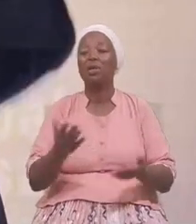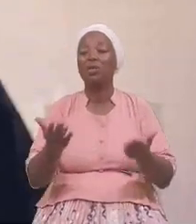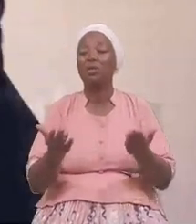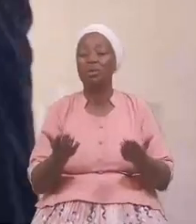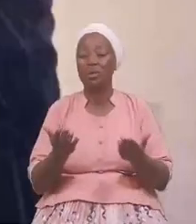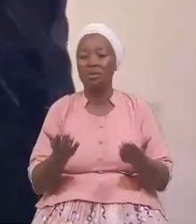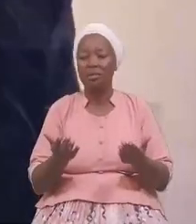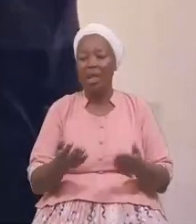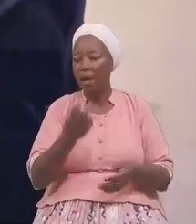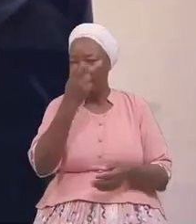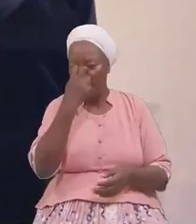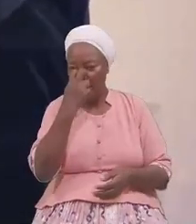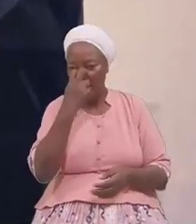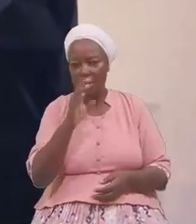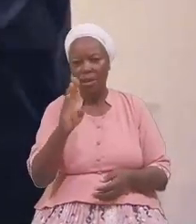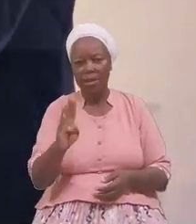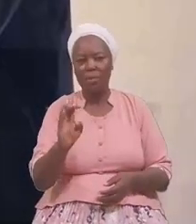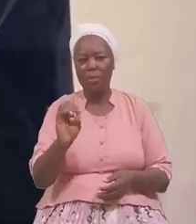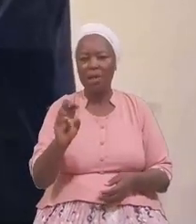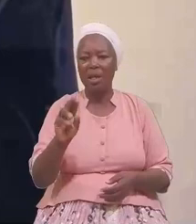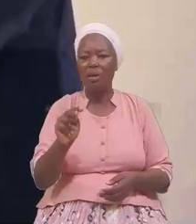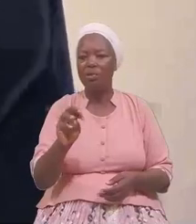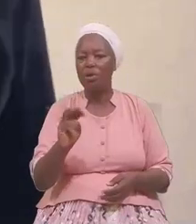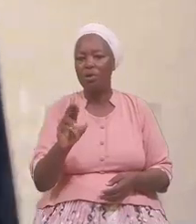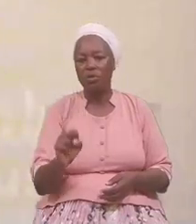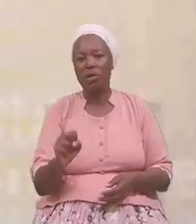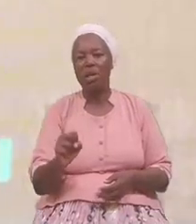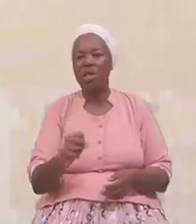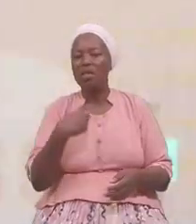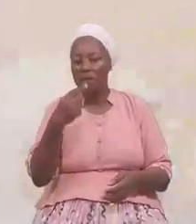La Bartimée aveugle, dis-moi, que veux-tu?